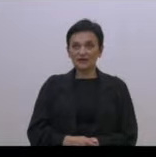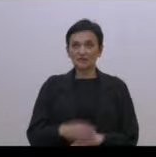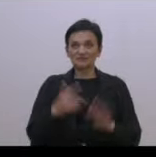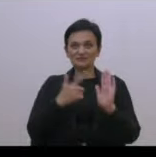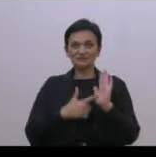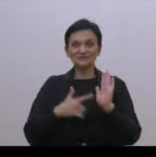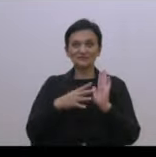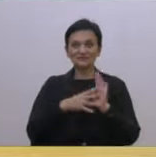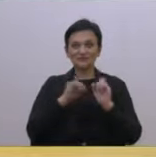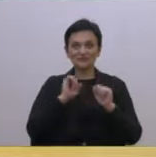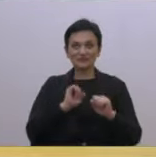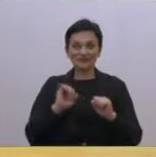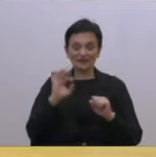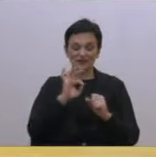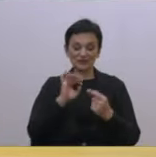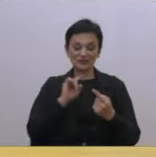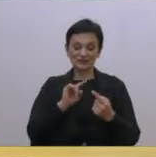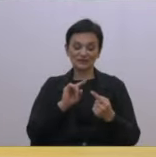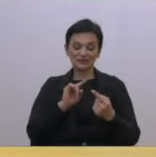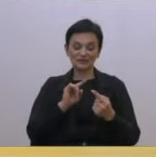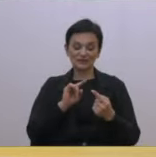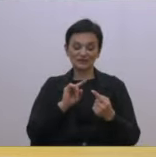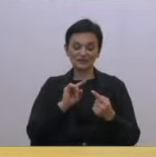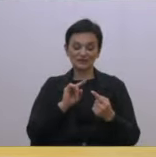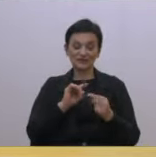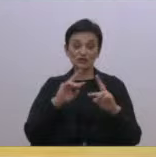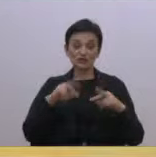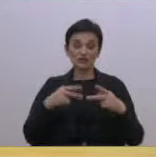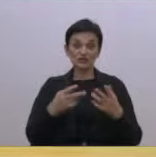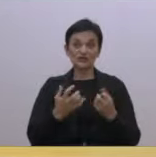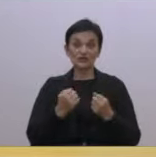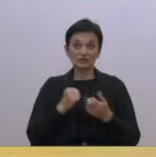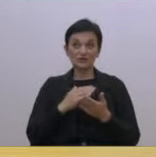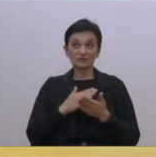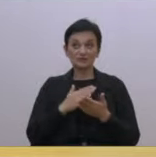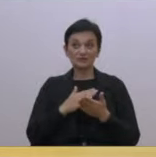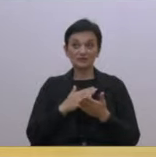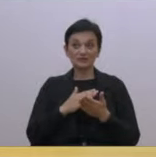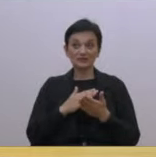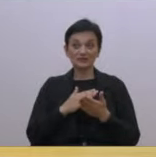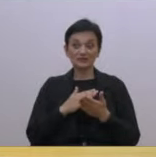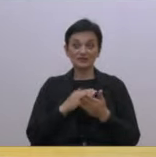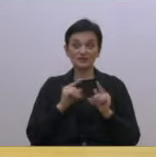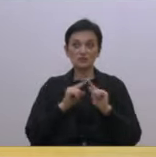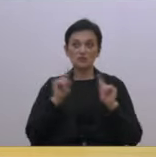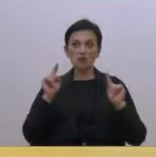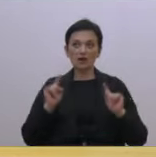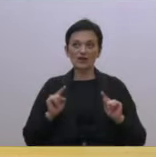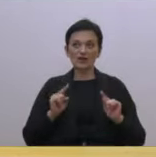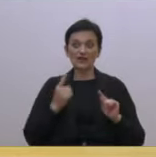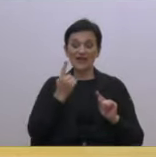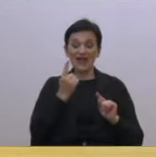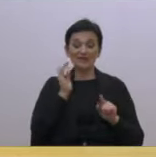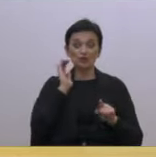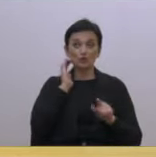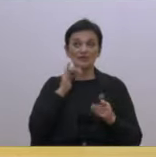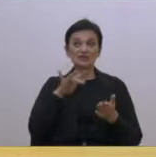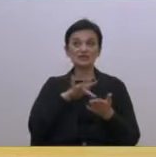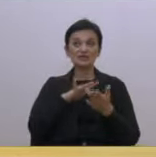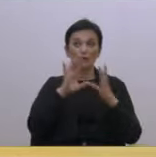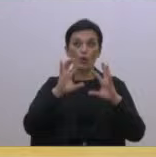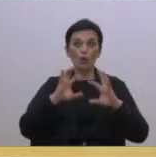Samozat, Texotim Ohren, Ulcina Amdegi, Tsvleba Mirabulia, da amvoje paketshi Erti Mosmeri, Samokhalako